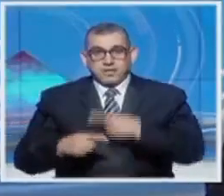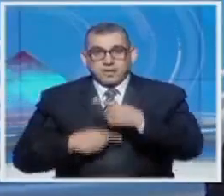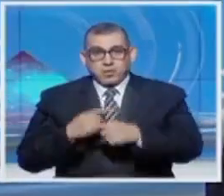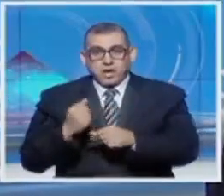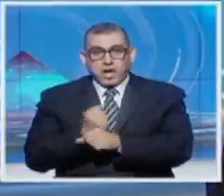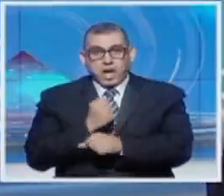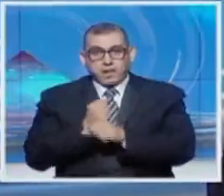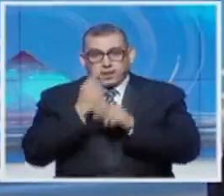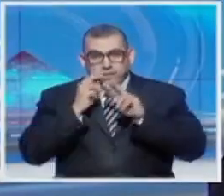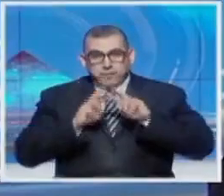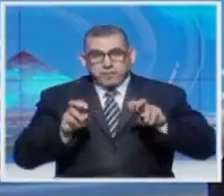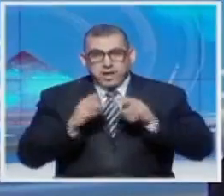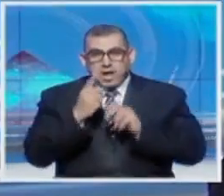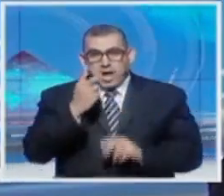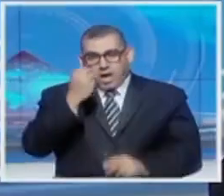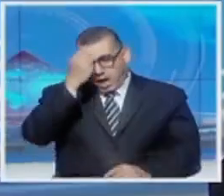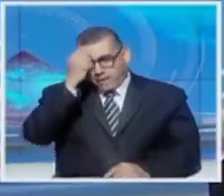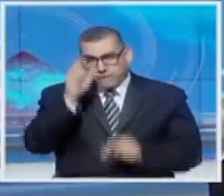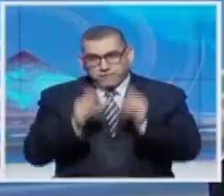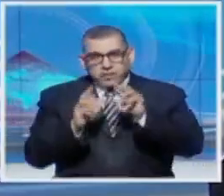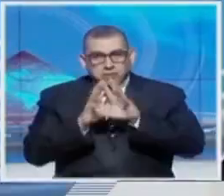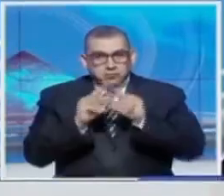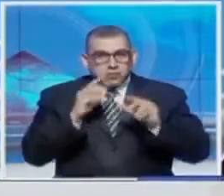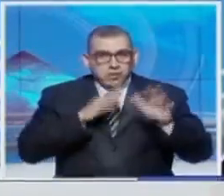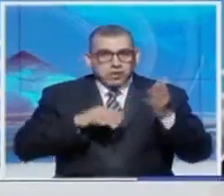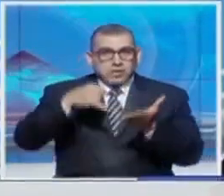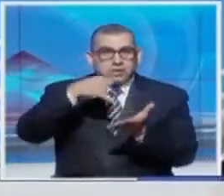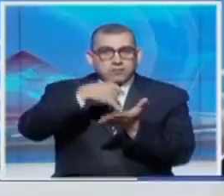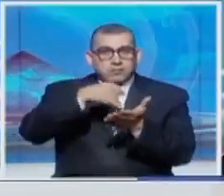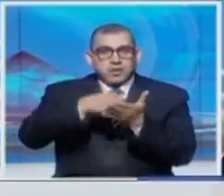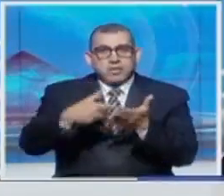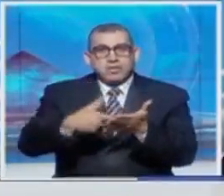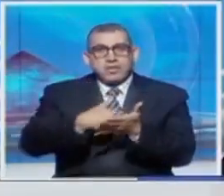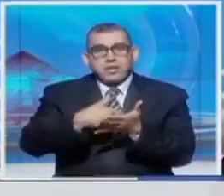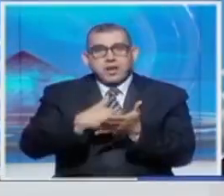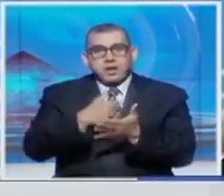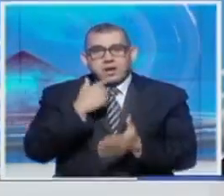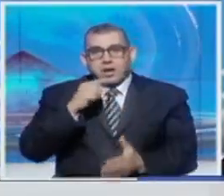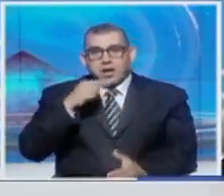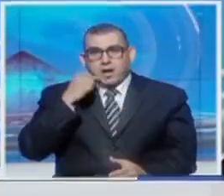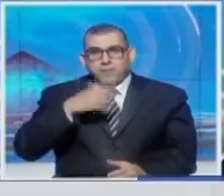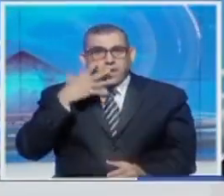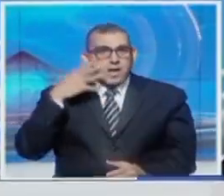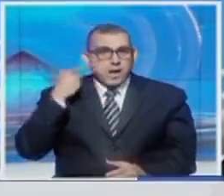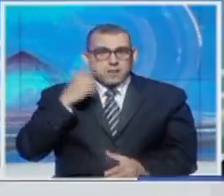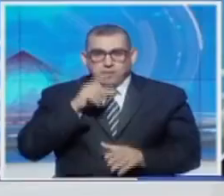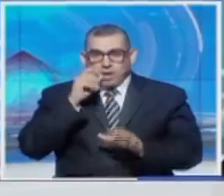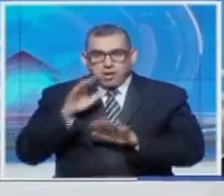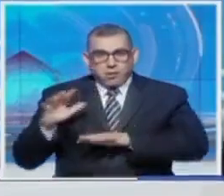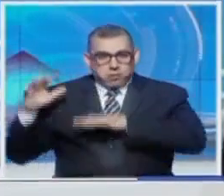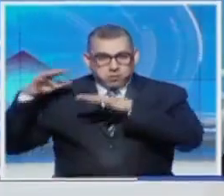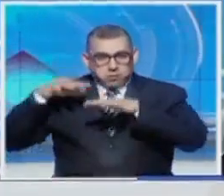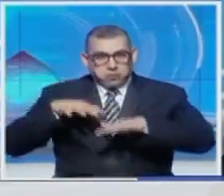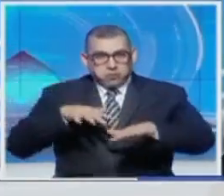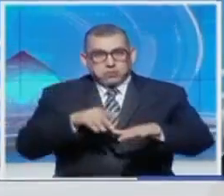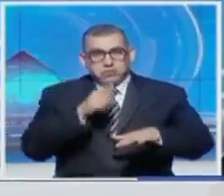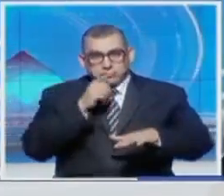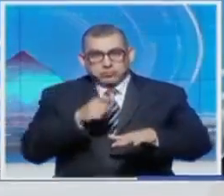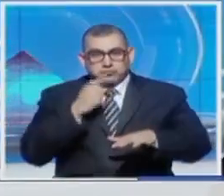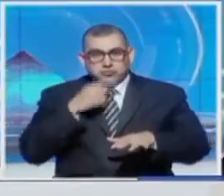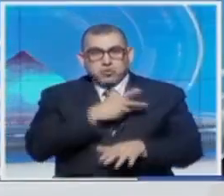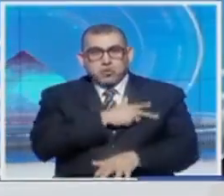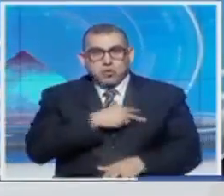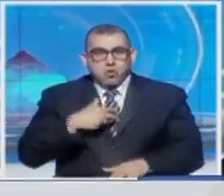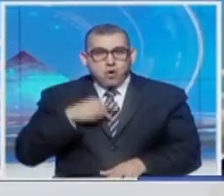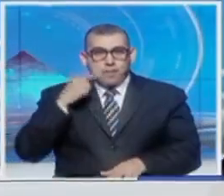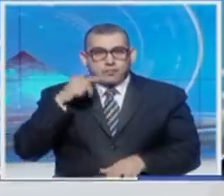تتواصل عمليات البحث عن آلاف المفقودين في مدينة درنا الليبية بعد الفيضانات الهائلة التي اجتاحتها، ودعت